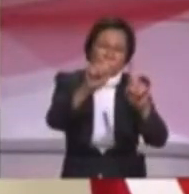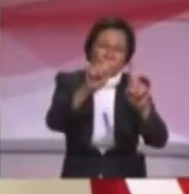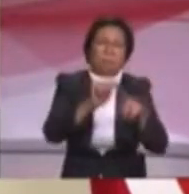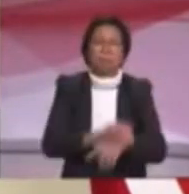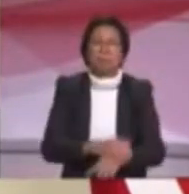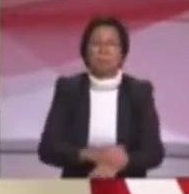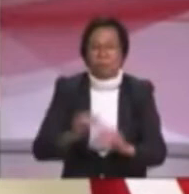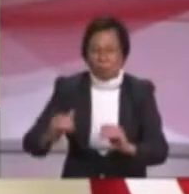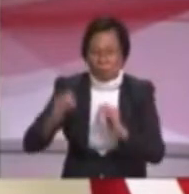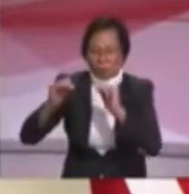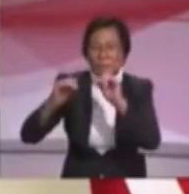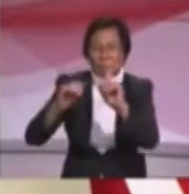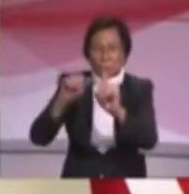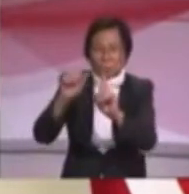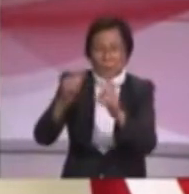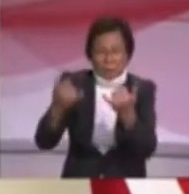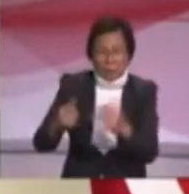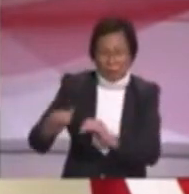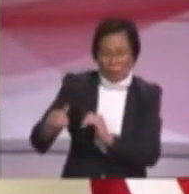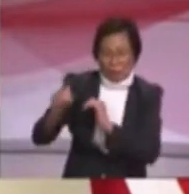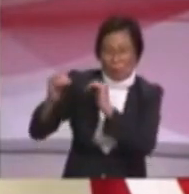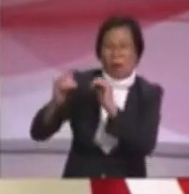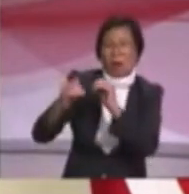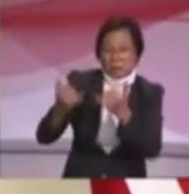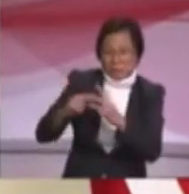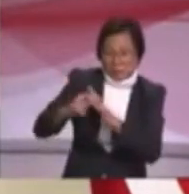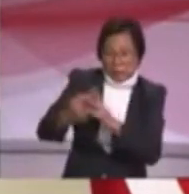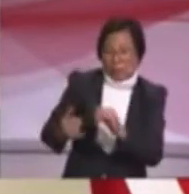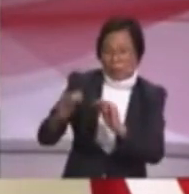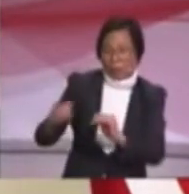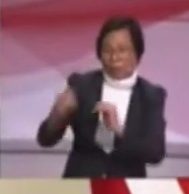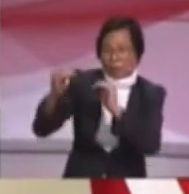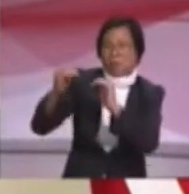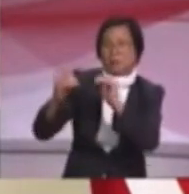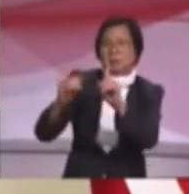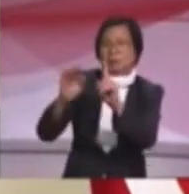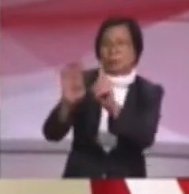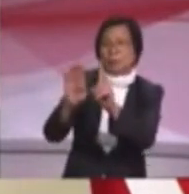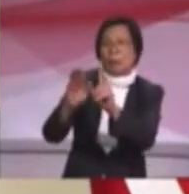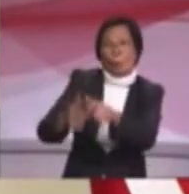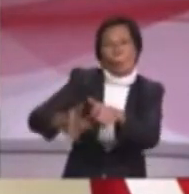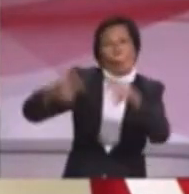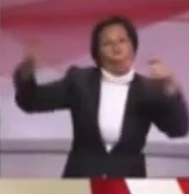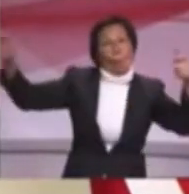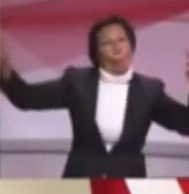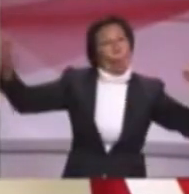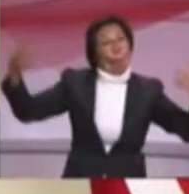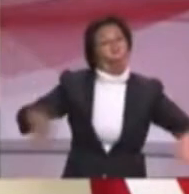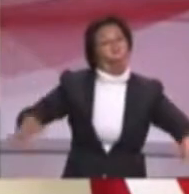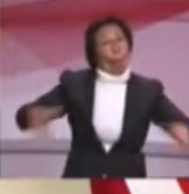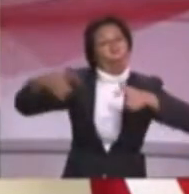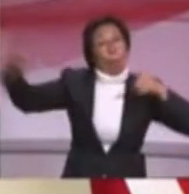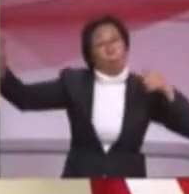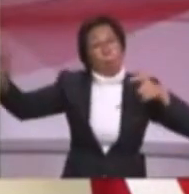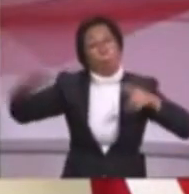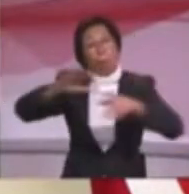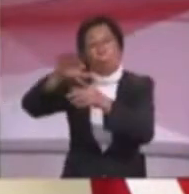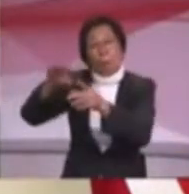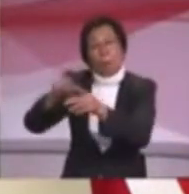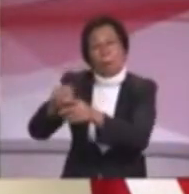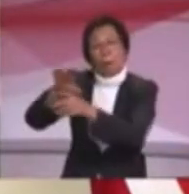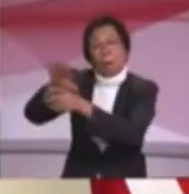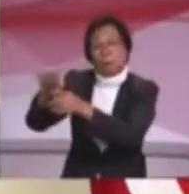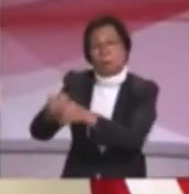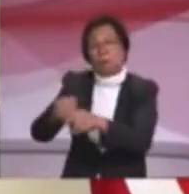ini bermula fasa 1B secara besar-besaran yang akan melibatkan baki